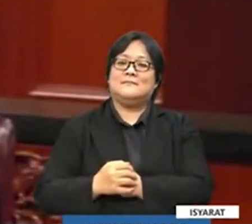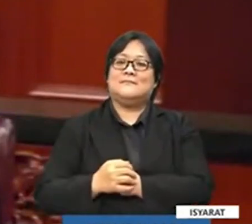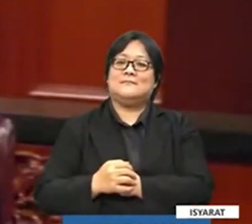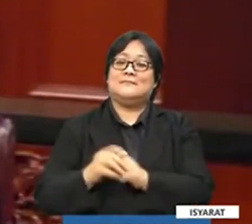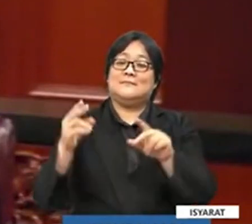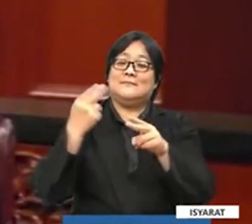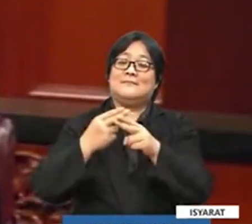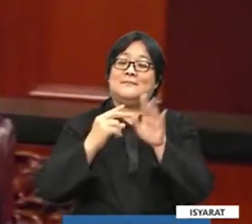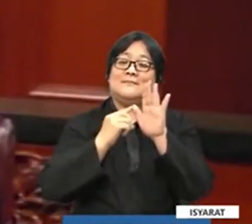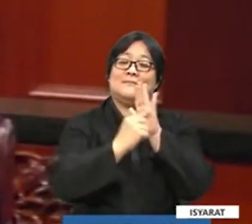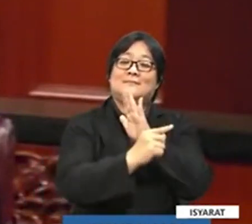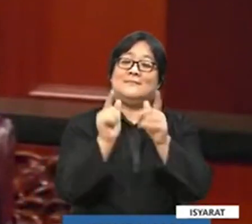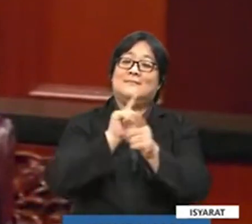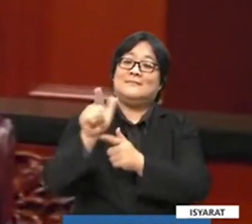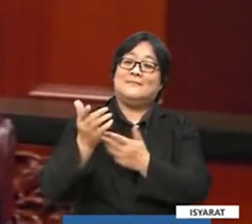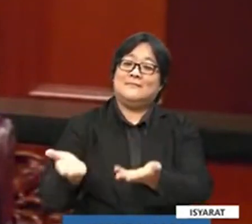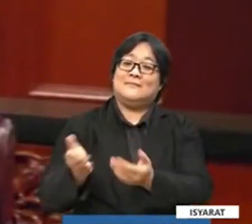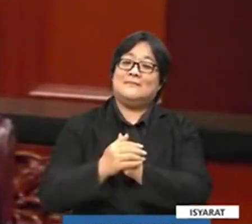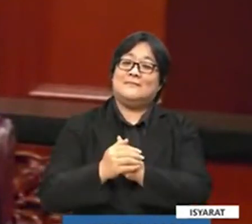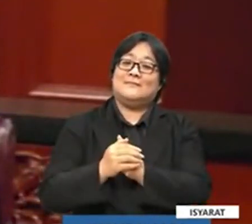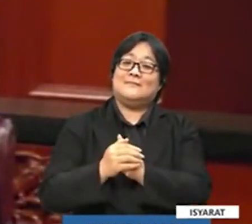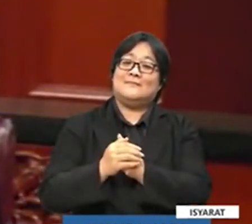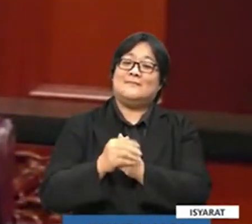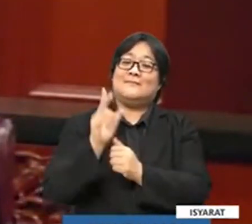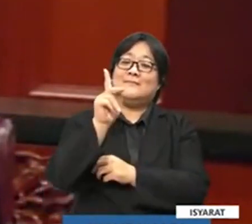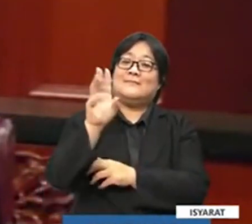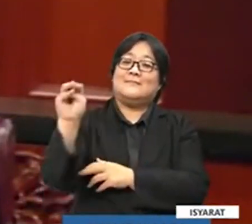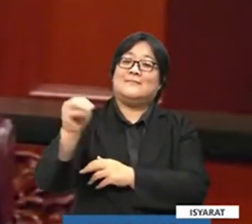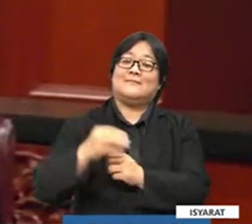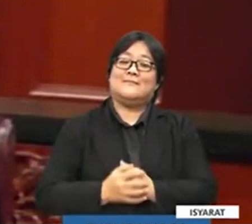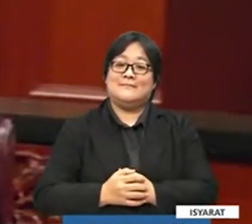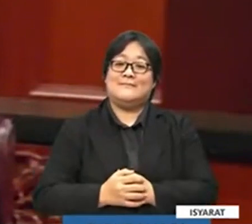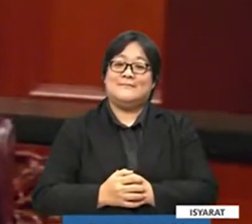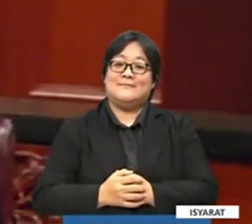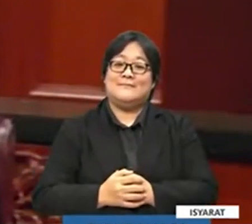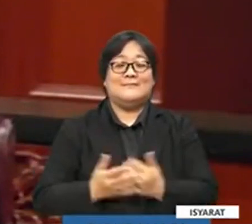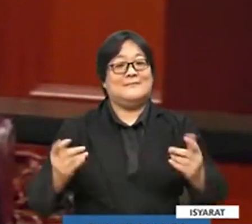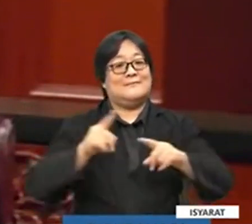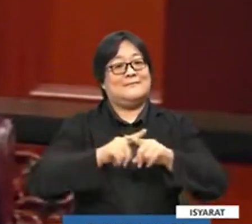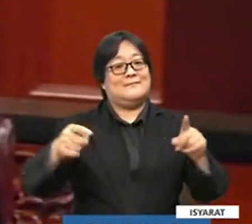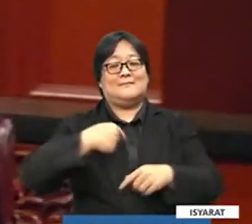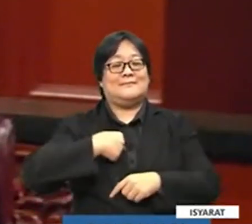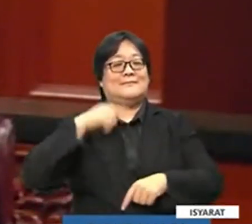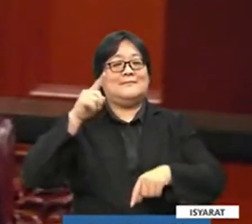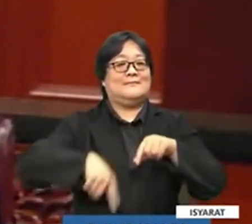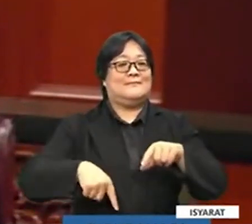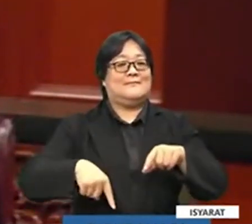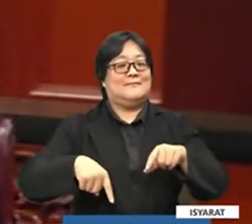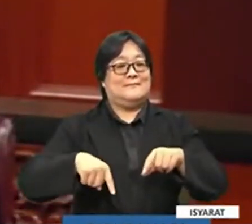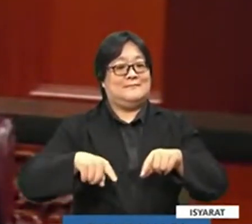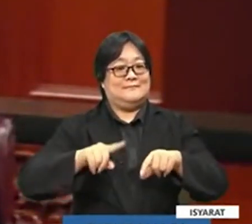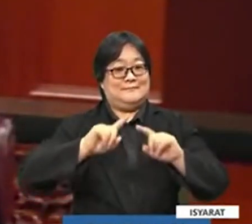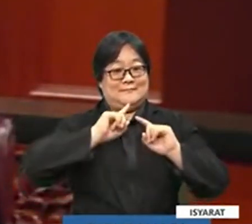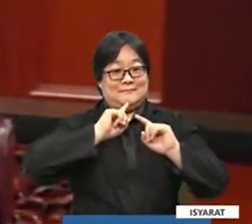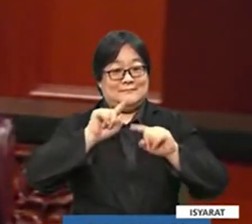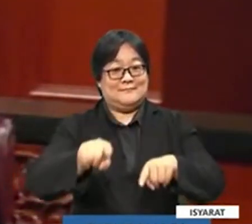label ini tuh diluluskan oleh Kementerian Kesehatan Nesya namun saya tidak boleh juga memberi kepastian